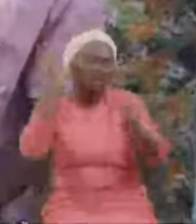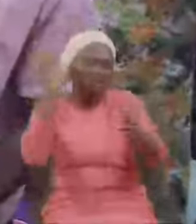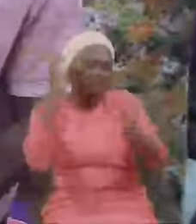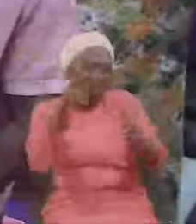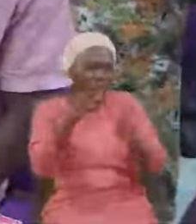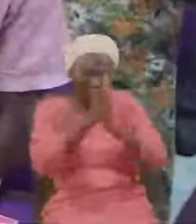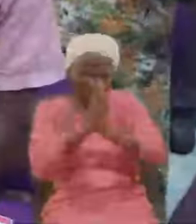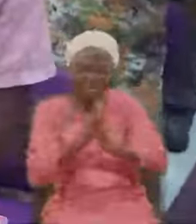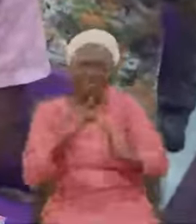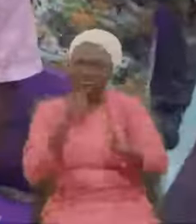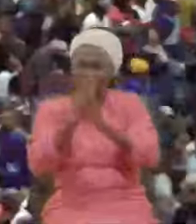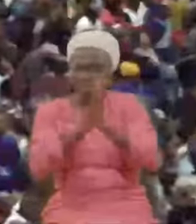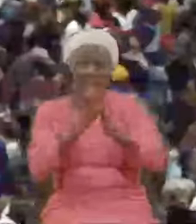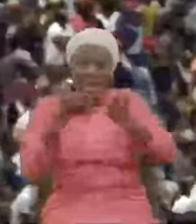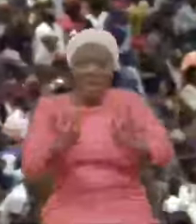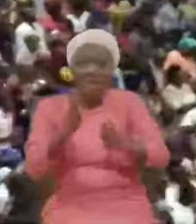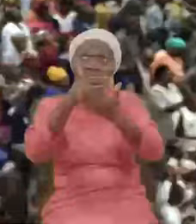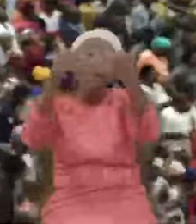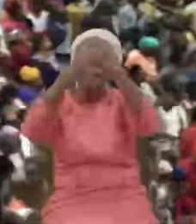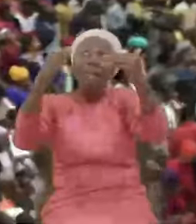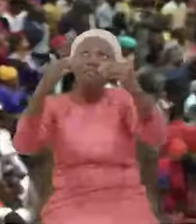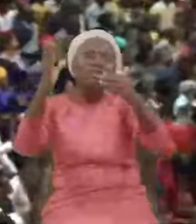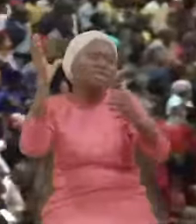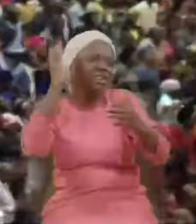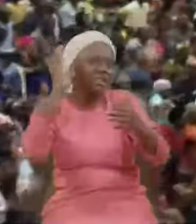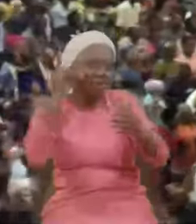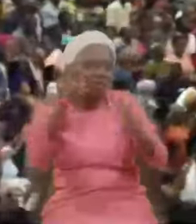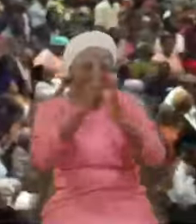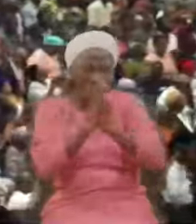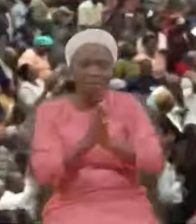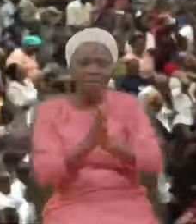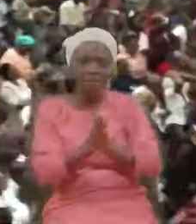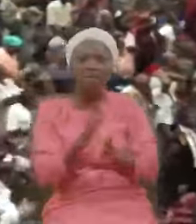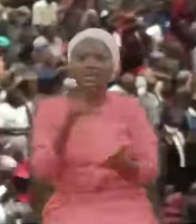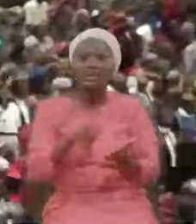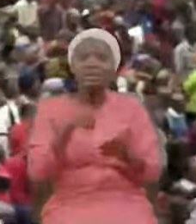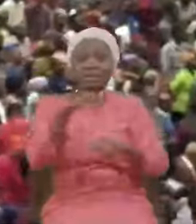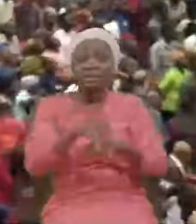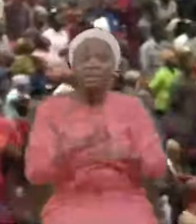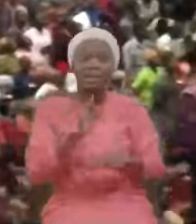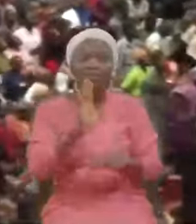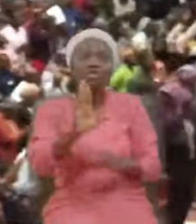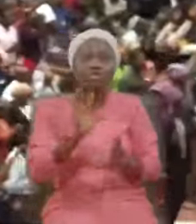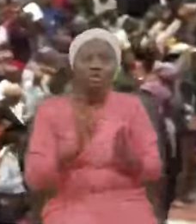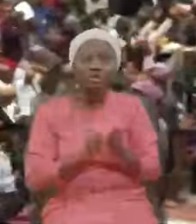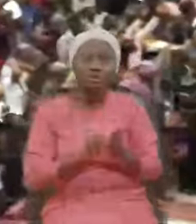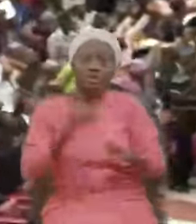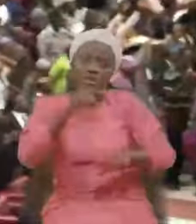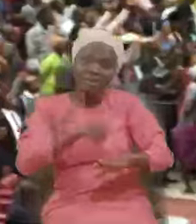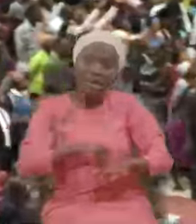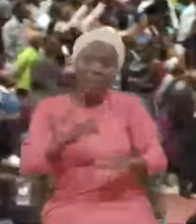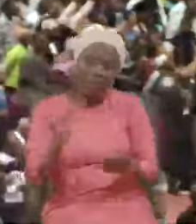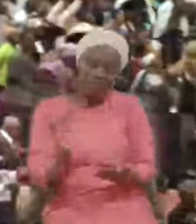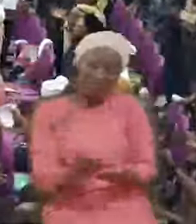Que le ciel vous entende. Ce soir, c'est la soirée de guérison. Ce soir, c'est la